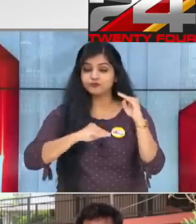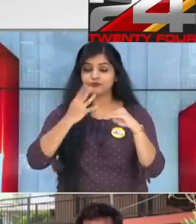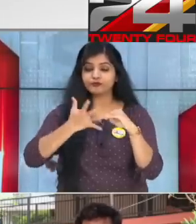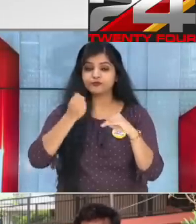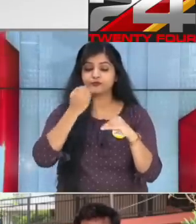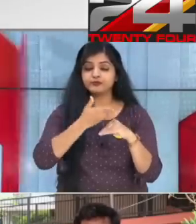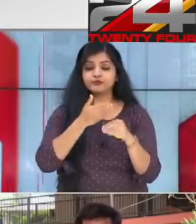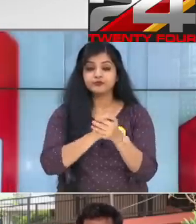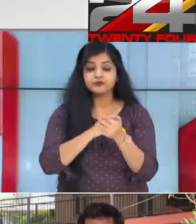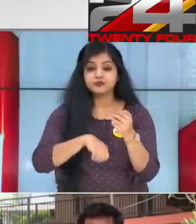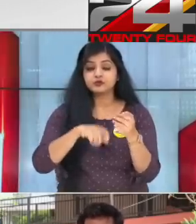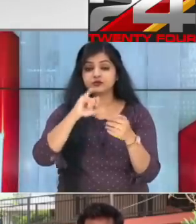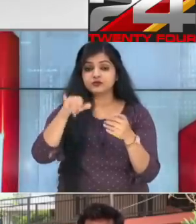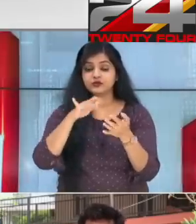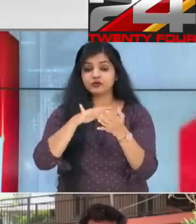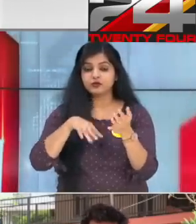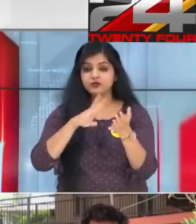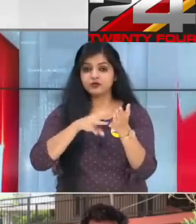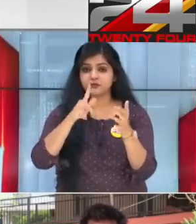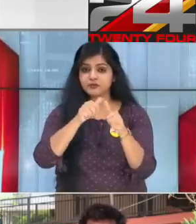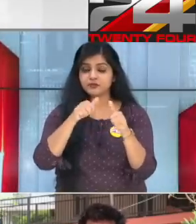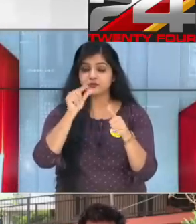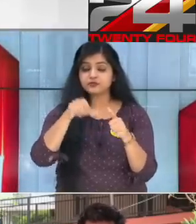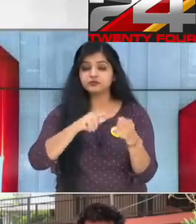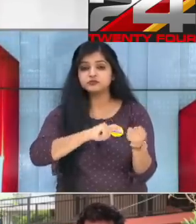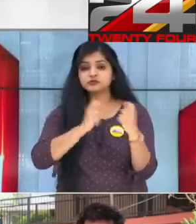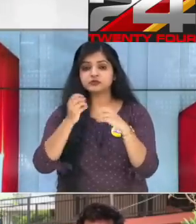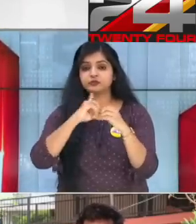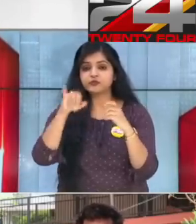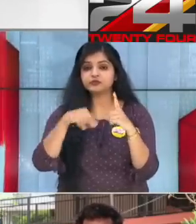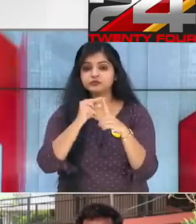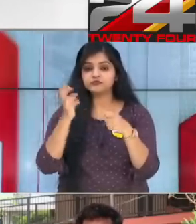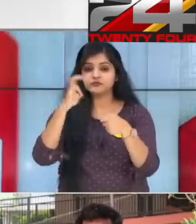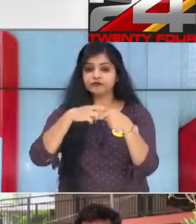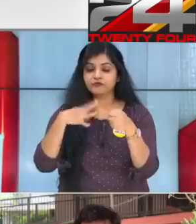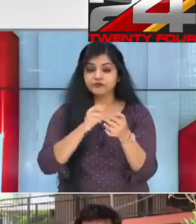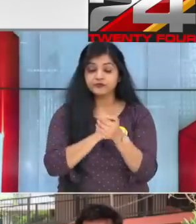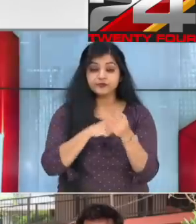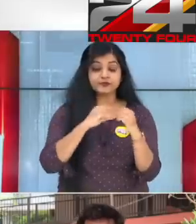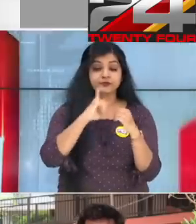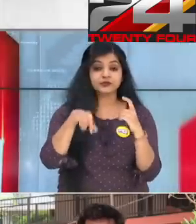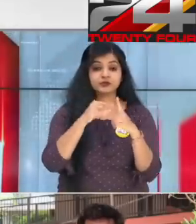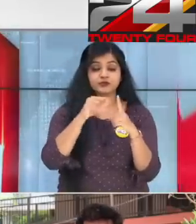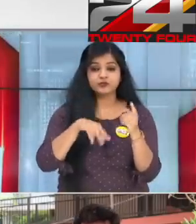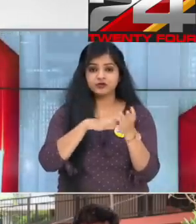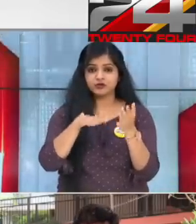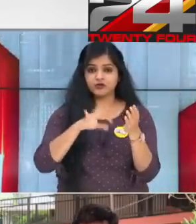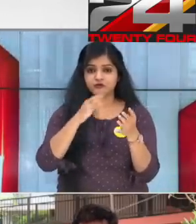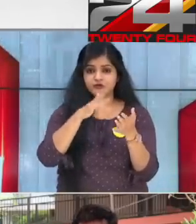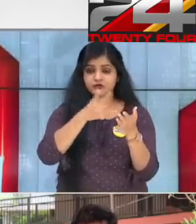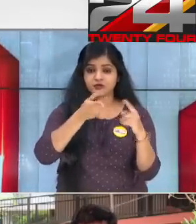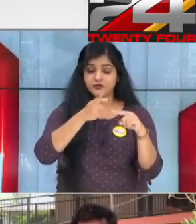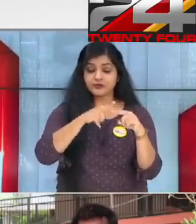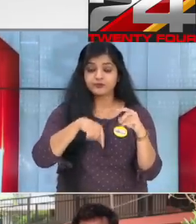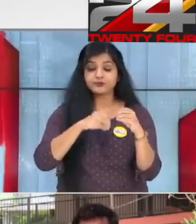ആയ ശീതൽ അങ്കുറായും ഇപ്പോൾ BJPയിലേക്ക് ചേർന്നിരിക്കുകയാണ്. ഇന്ന് BJP ദേശീയ ആസ്ഥാനത്ത് വെച്ച് നടന്ന ചടങ്ങിൽ